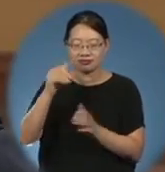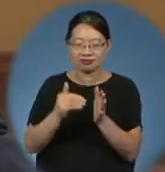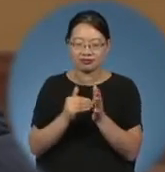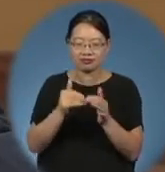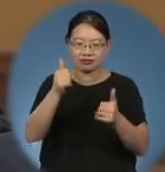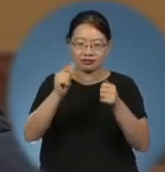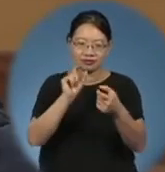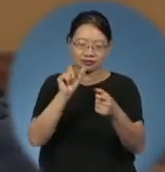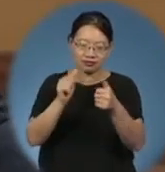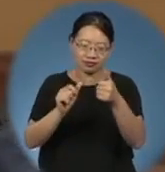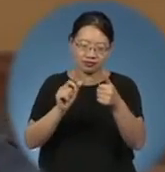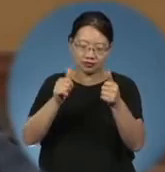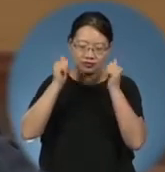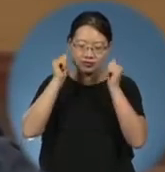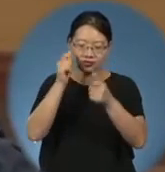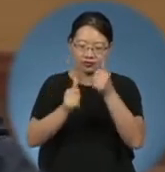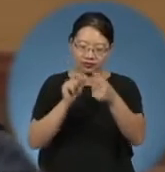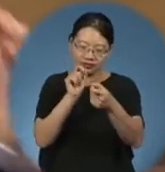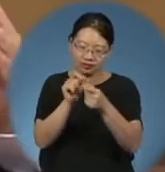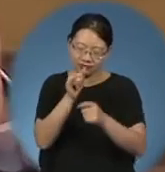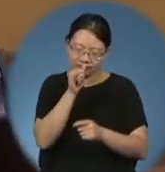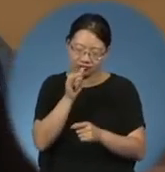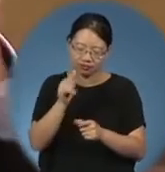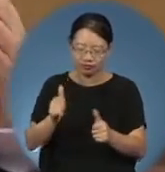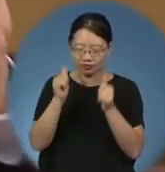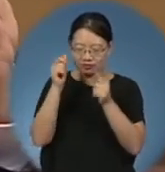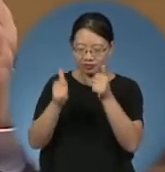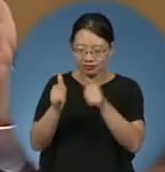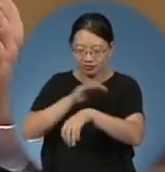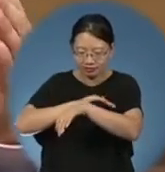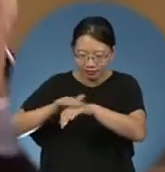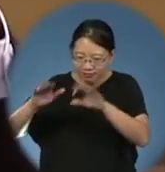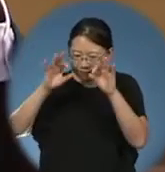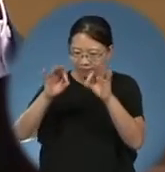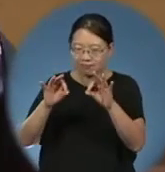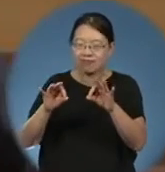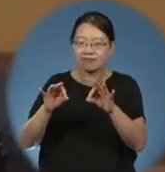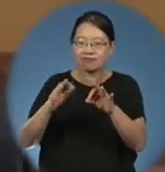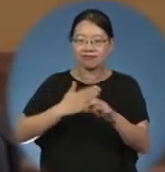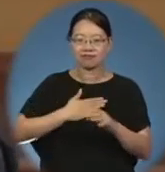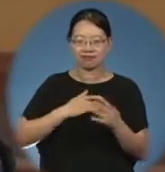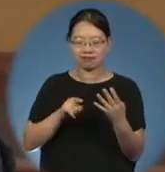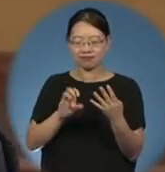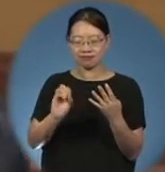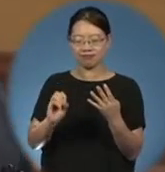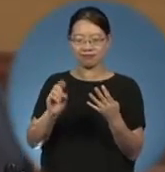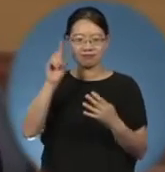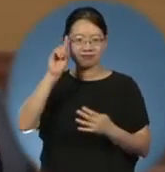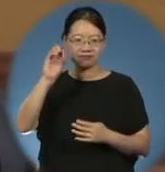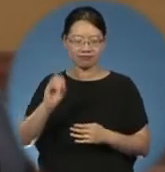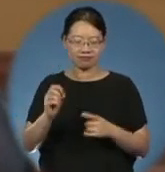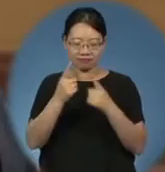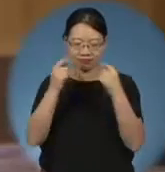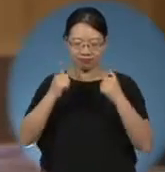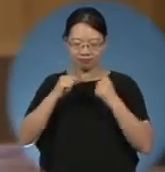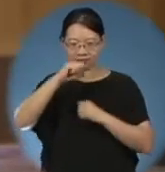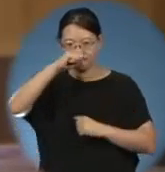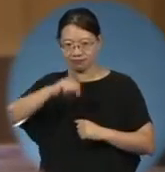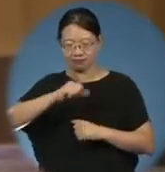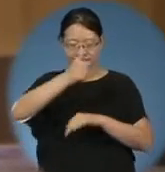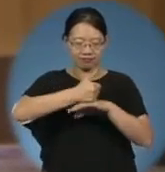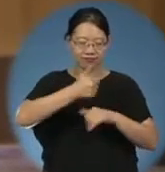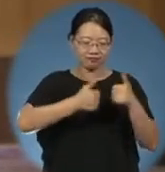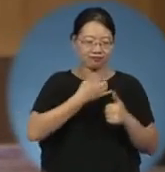님께서 본인이 아 이거 졸업시험을 아주 잘 봐서 내가 4.0 만점 으로 돼 불처럼 해야된다 마지막